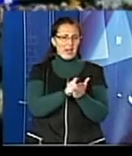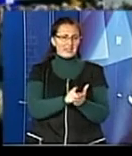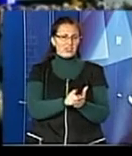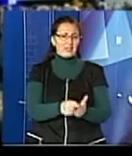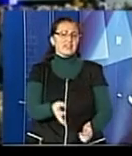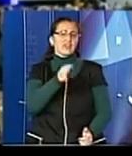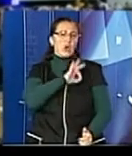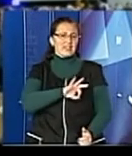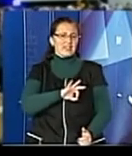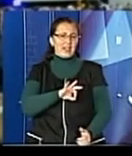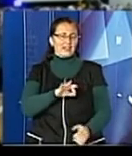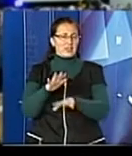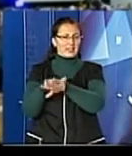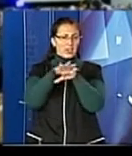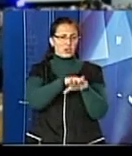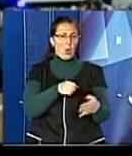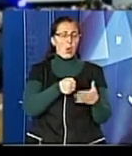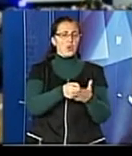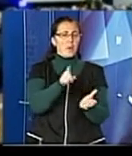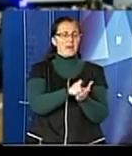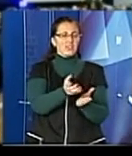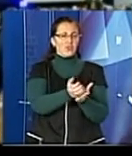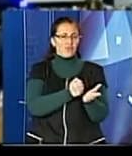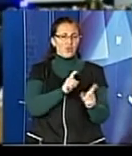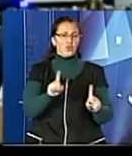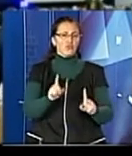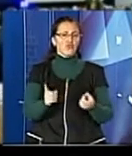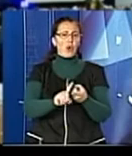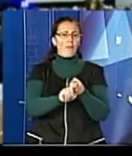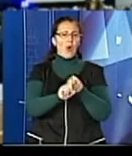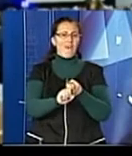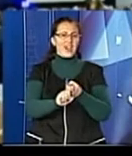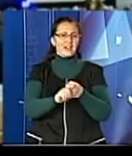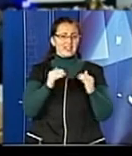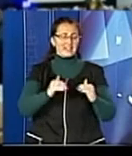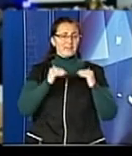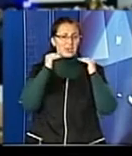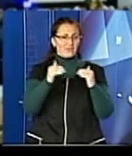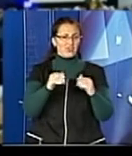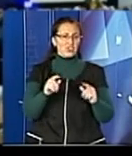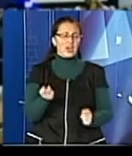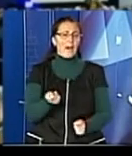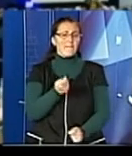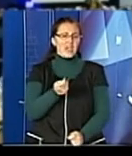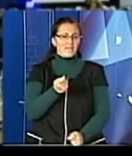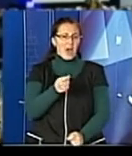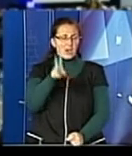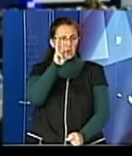скористатися надходженнями до пенсійного фонду, які пов'язані підвищенням мінімальної заробітної платні,